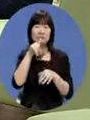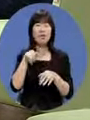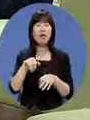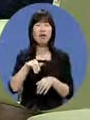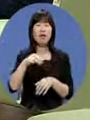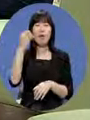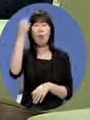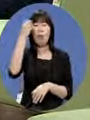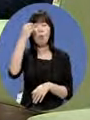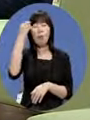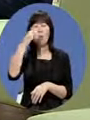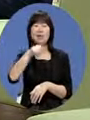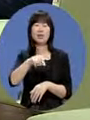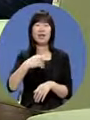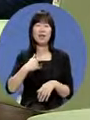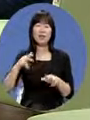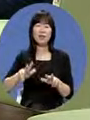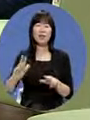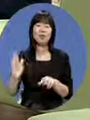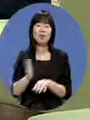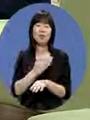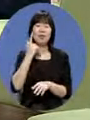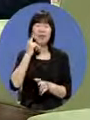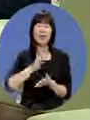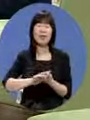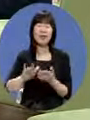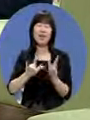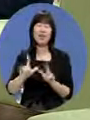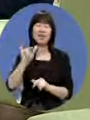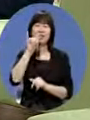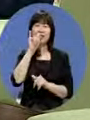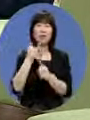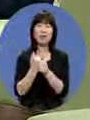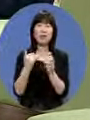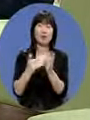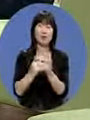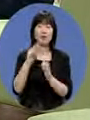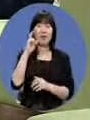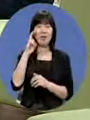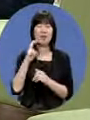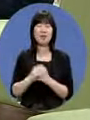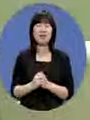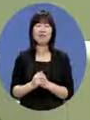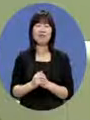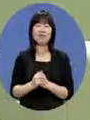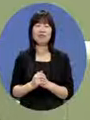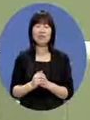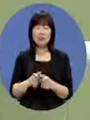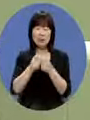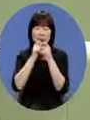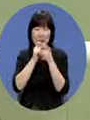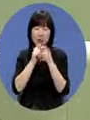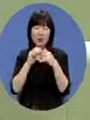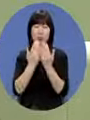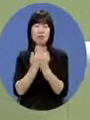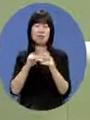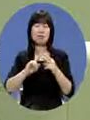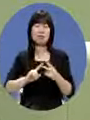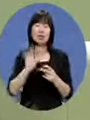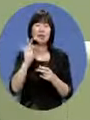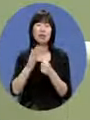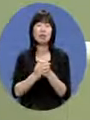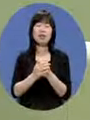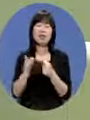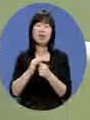지금 후 난 이제부터 팔짜 펴거나 이렇게 생각하고 결혼을 하실 거 게이야 그런데 사사건건 뭐든지 다 돈